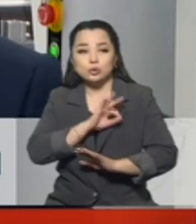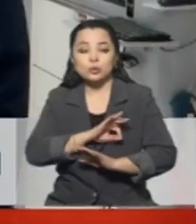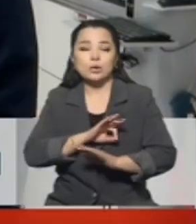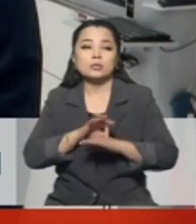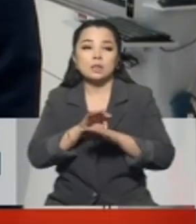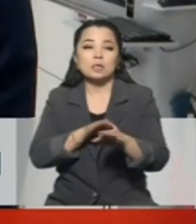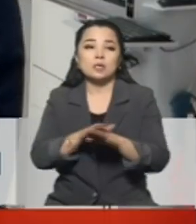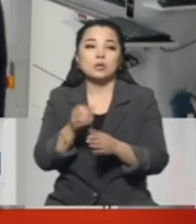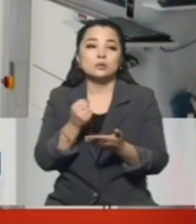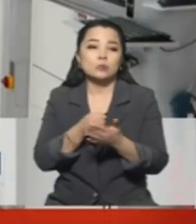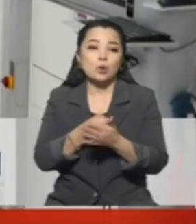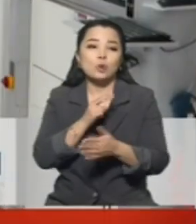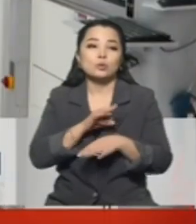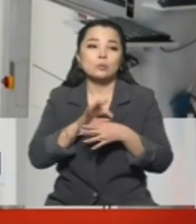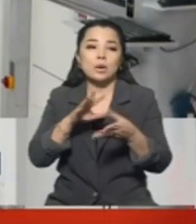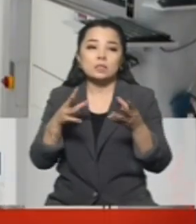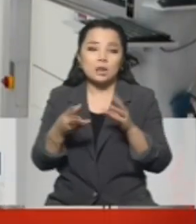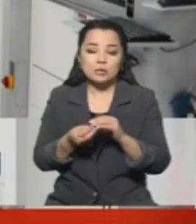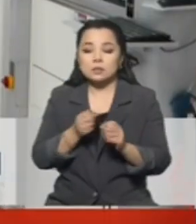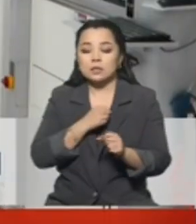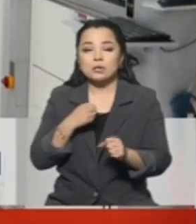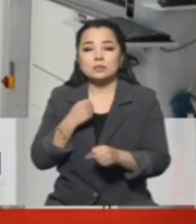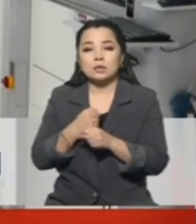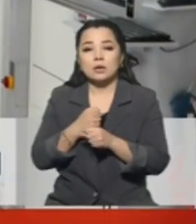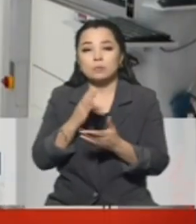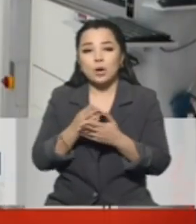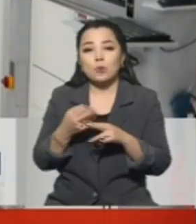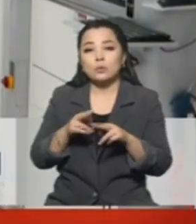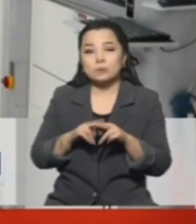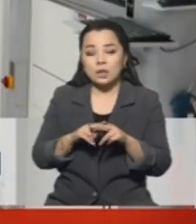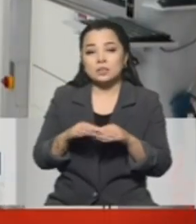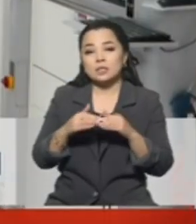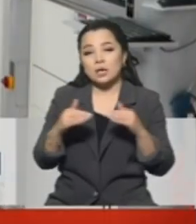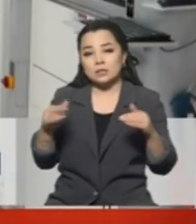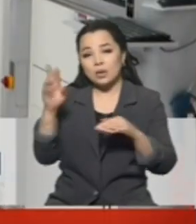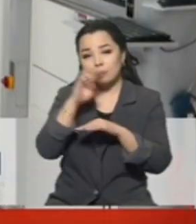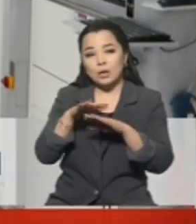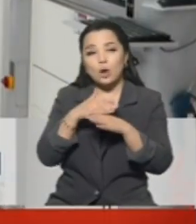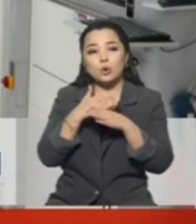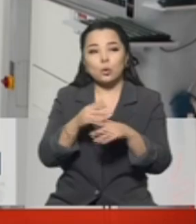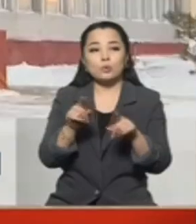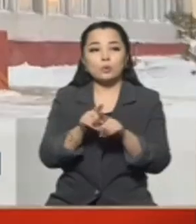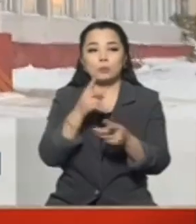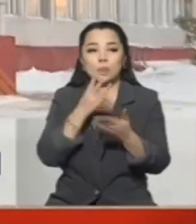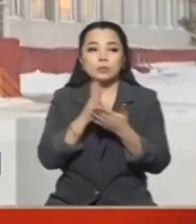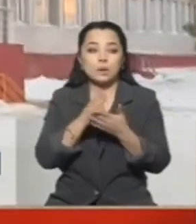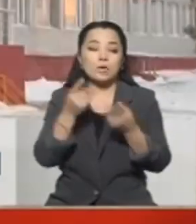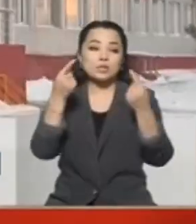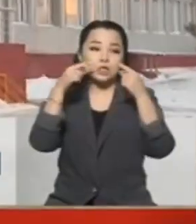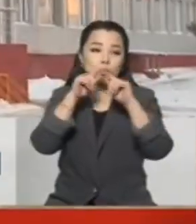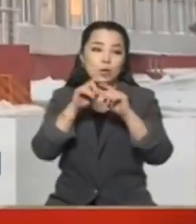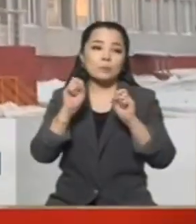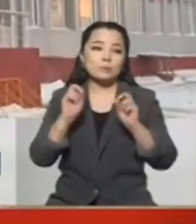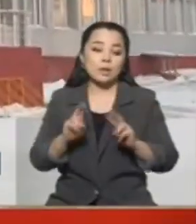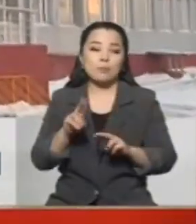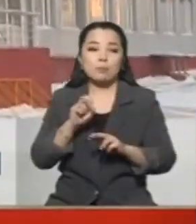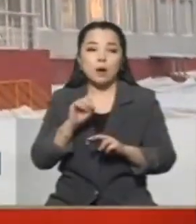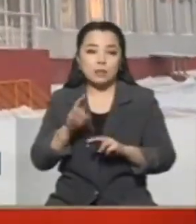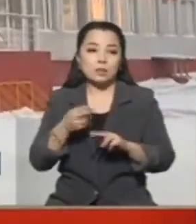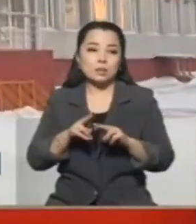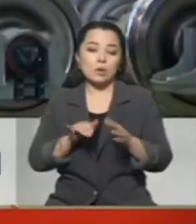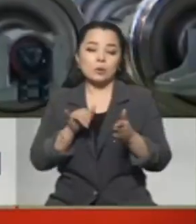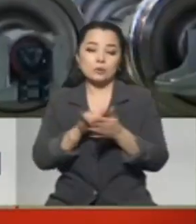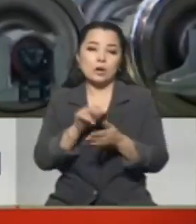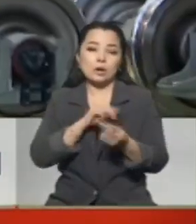жеткенге дейінгі жұмыстардың барлығын өзіміз істейміз. Мұндай деңгейге жетуге мемлекеттің көмегі де болды. Индустриялық паркте орналасқан тағы бір